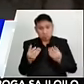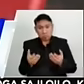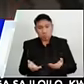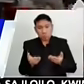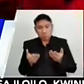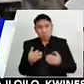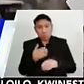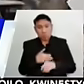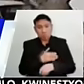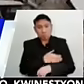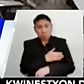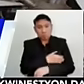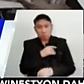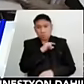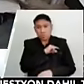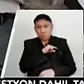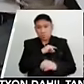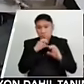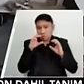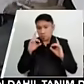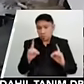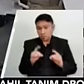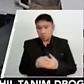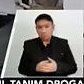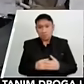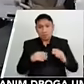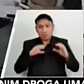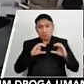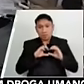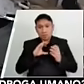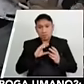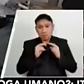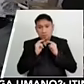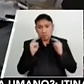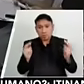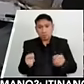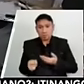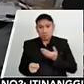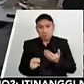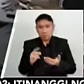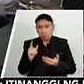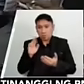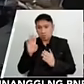bansa. Para sa GMA Integrated News, Ivan Mayrina, nakatutok 24 oras.